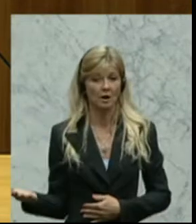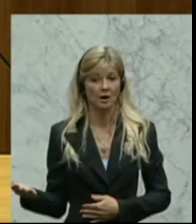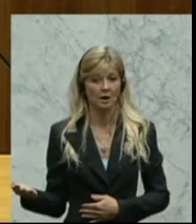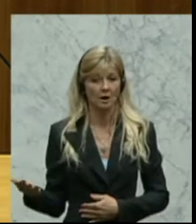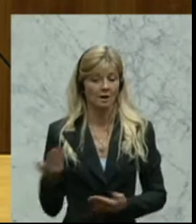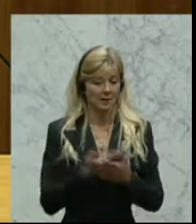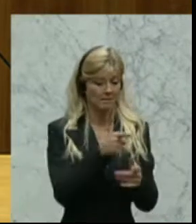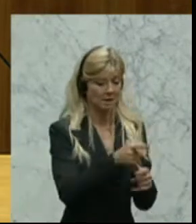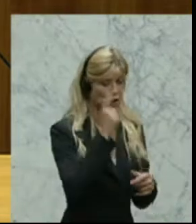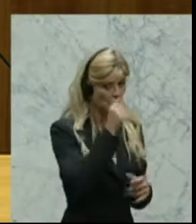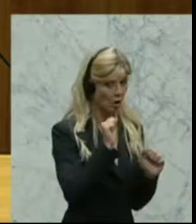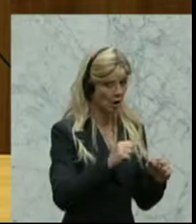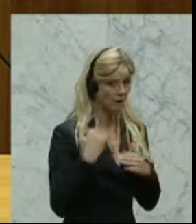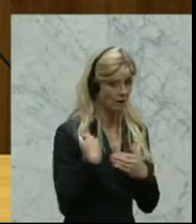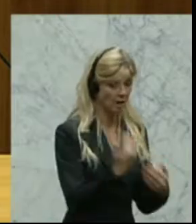und sagen,